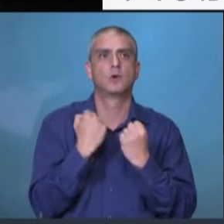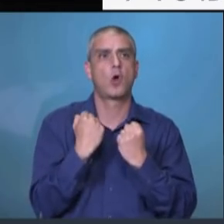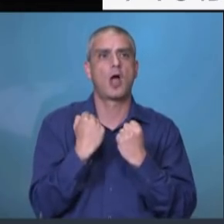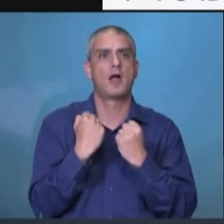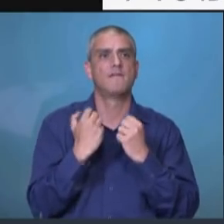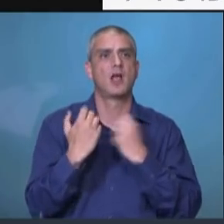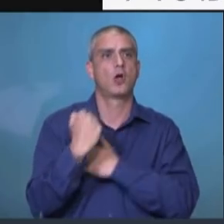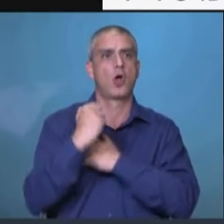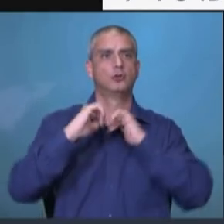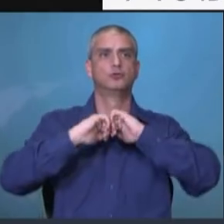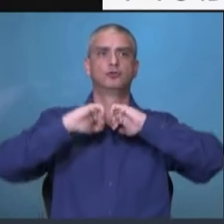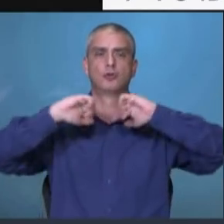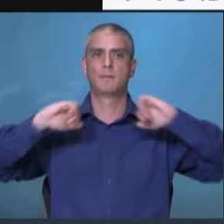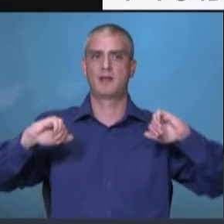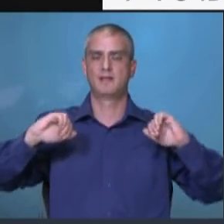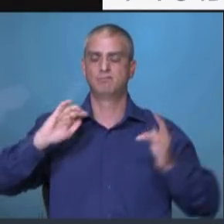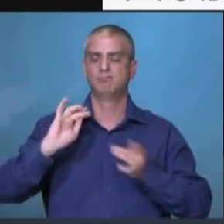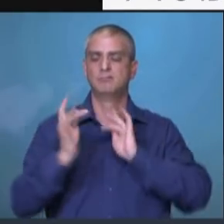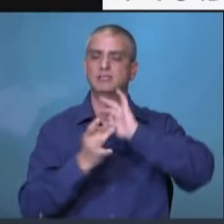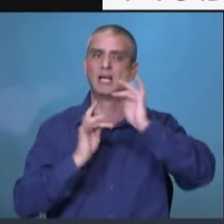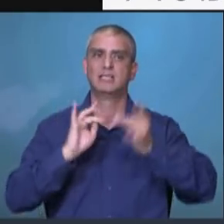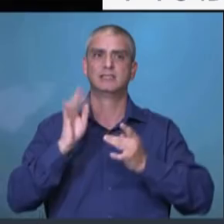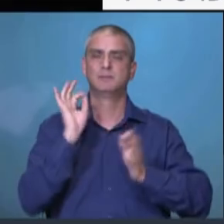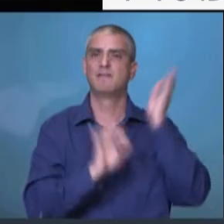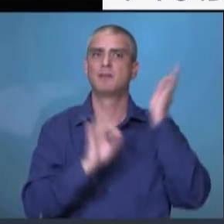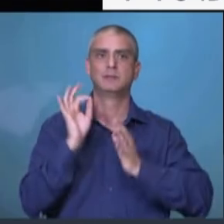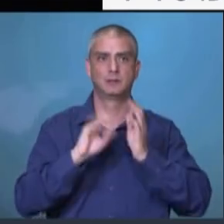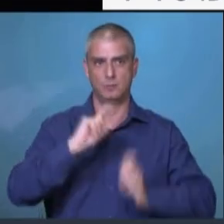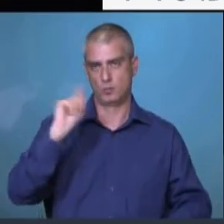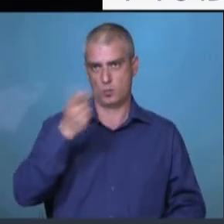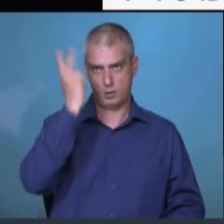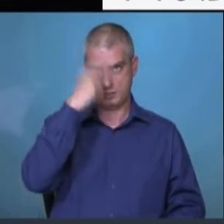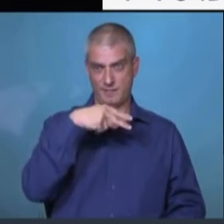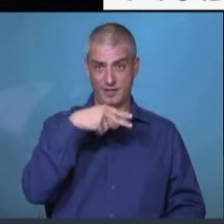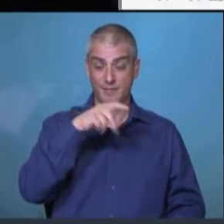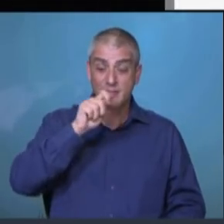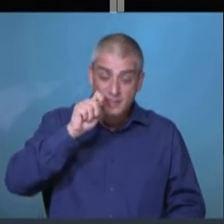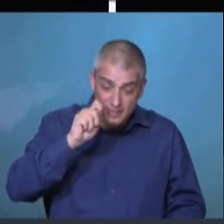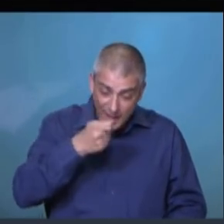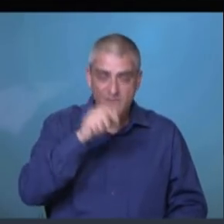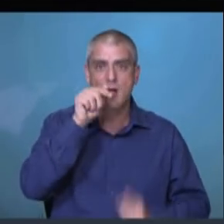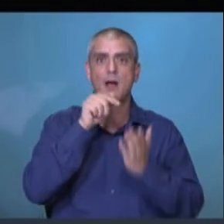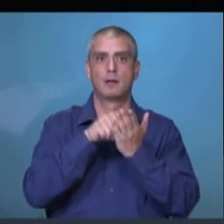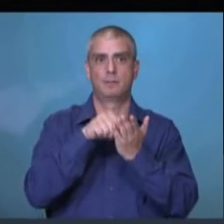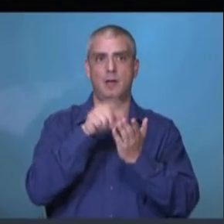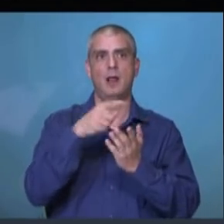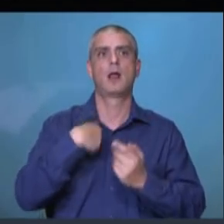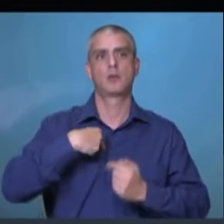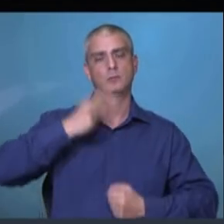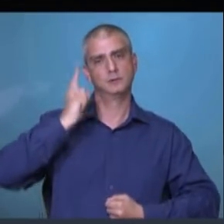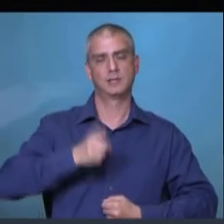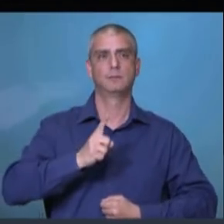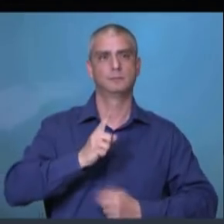המפרידים בינינו, המסכסכים והמסיתים. כולנו מבינים שדווקא בגלל זה אנחנו